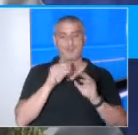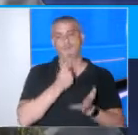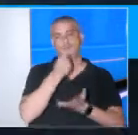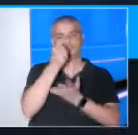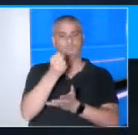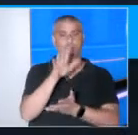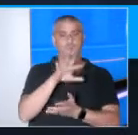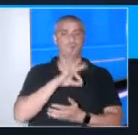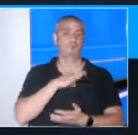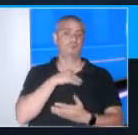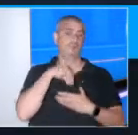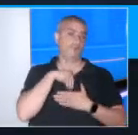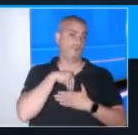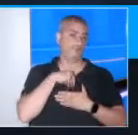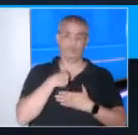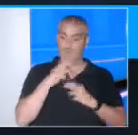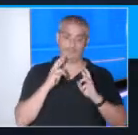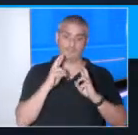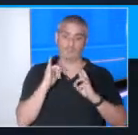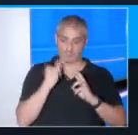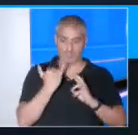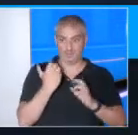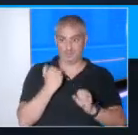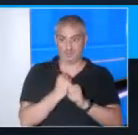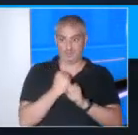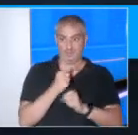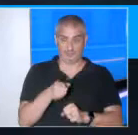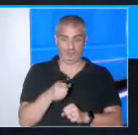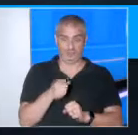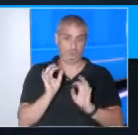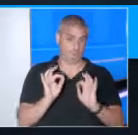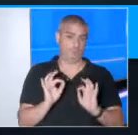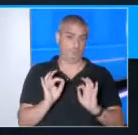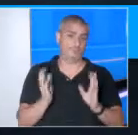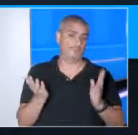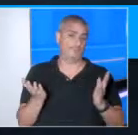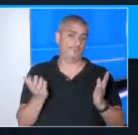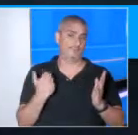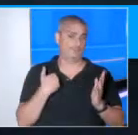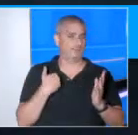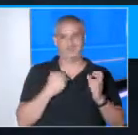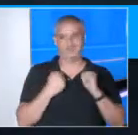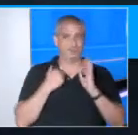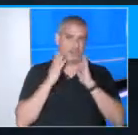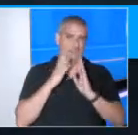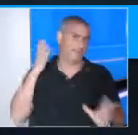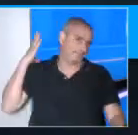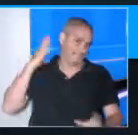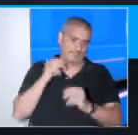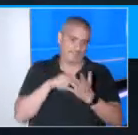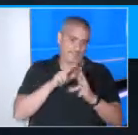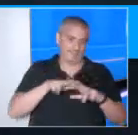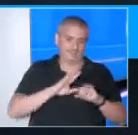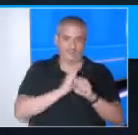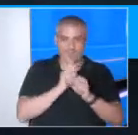לתחום של בריאות הנפש. אני מקווה מאוד שזה אכן יבוצע בפועל. אני מסופקת לאור מצב